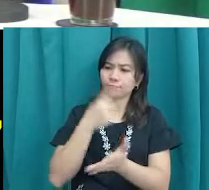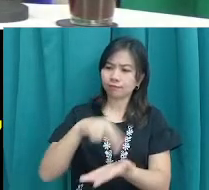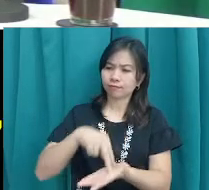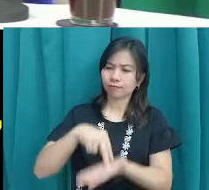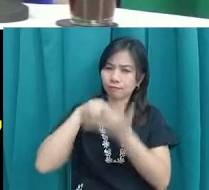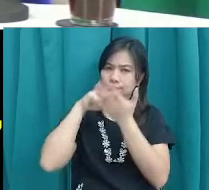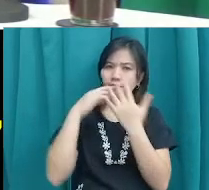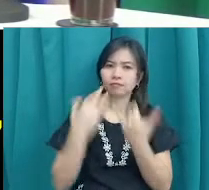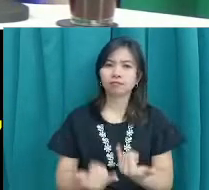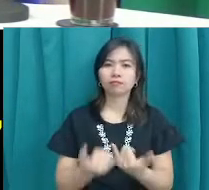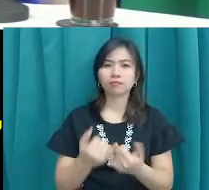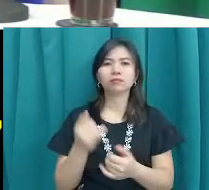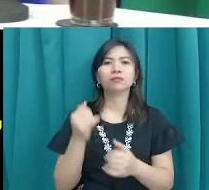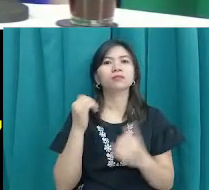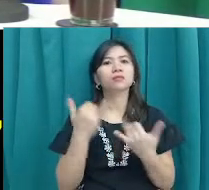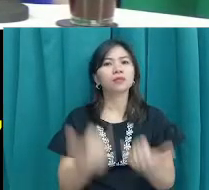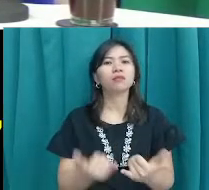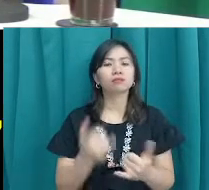Then,